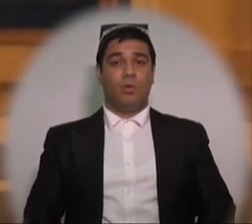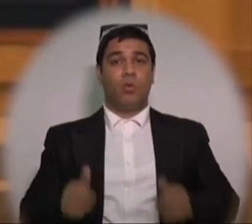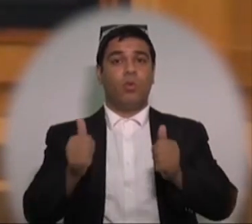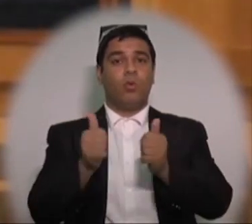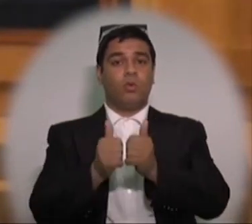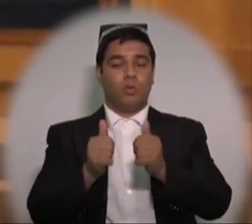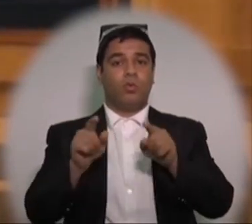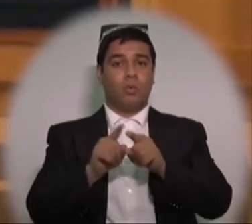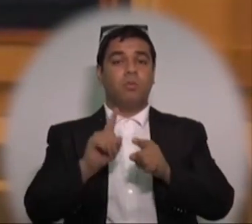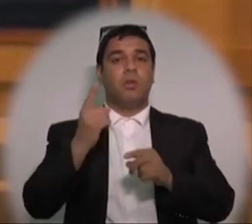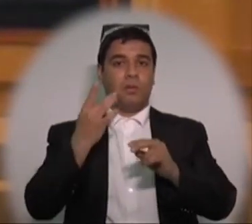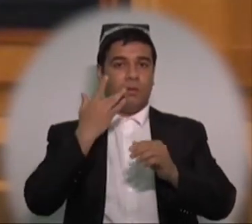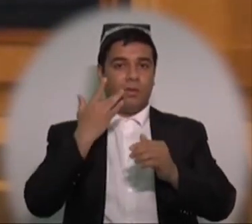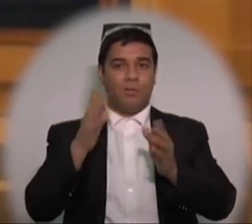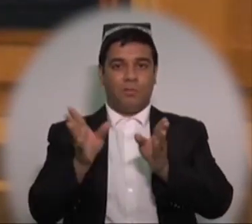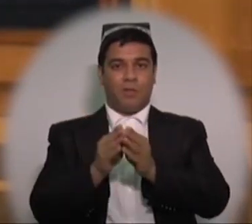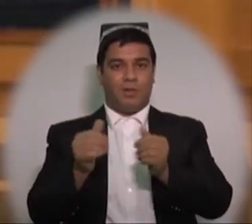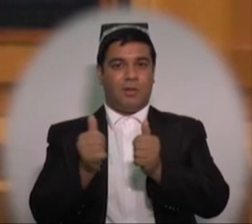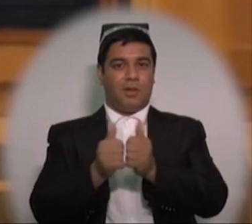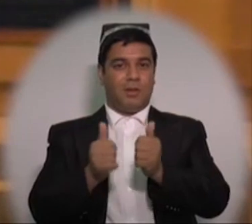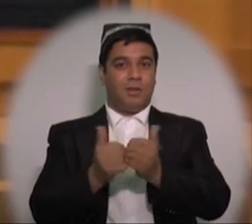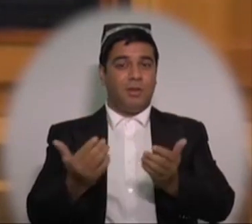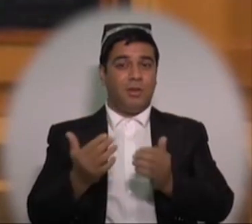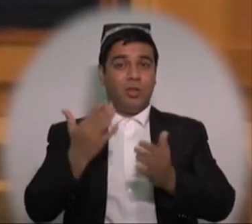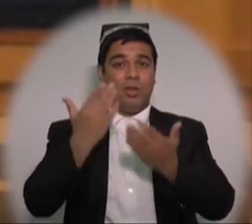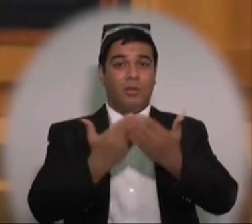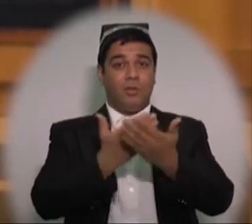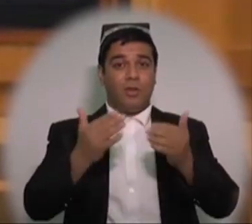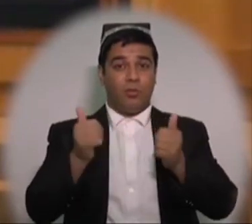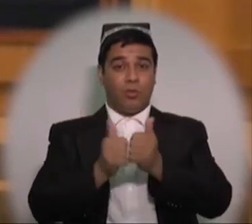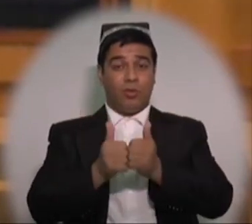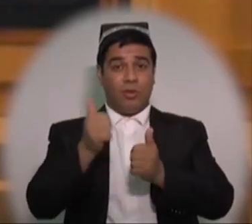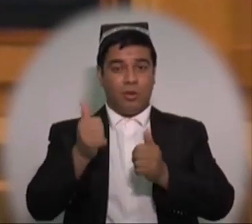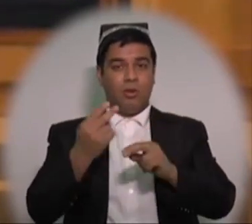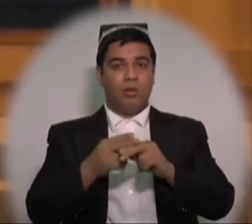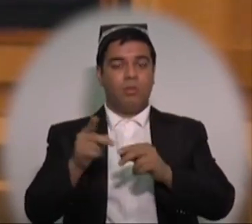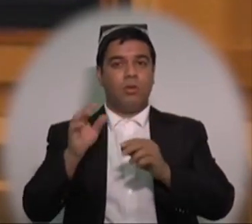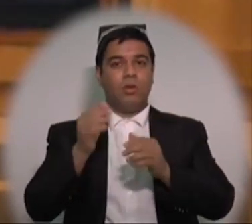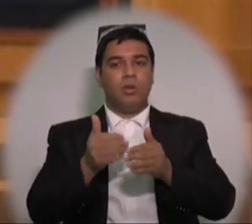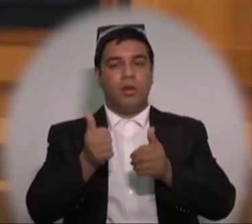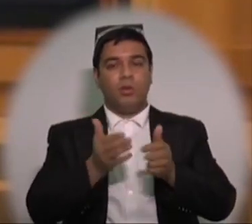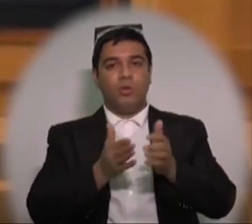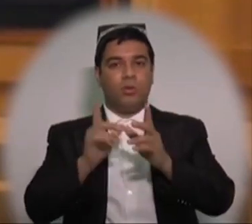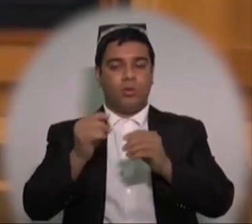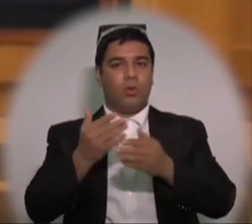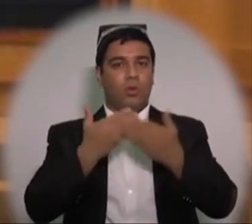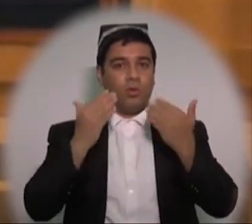Qo'shni ham shu, doim birgada, yonida. Qo'shni yaxshi bo'lsa, insonni saodati tugal